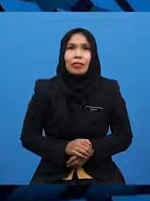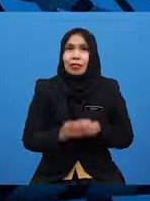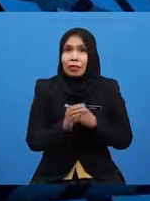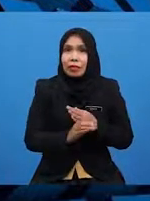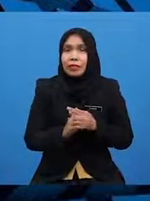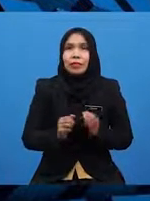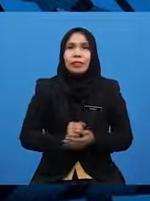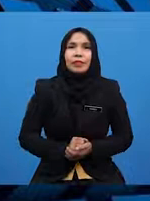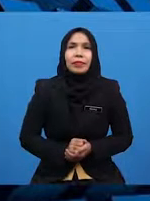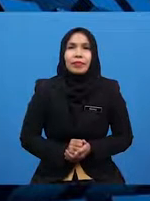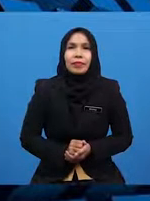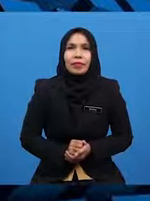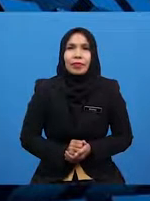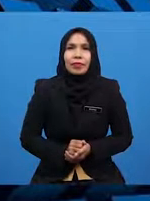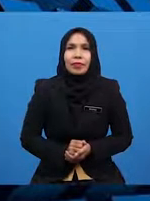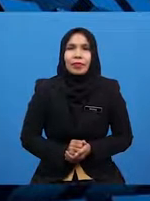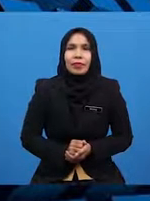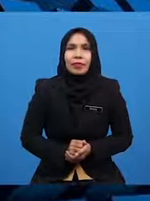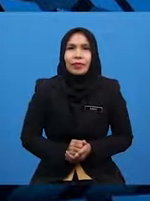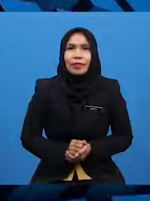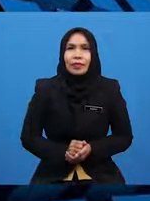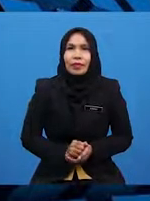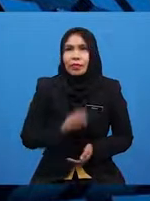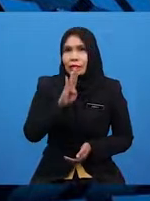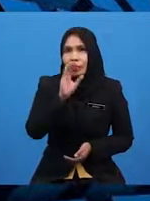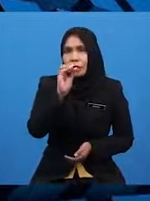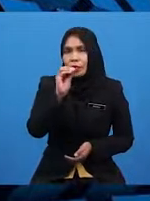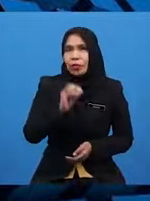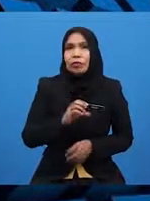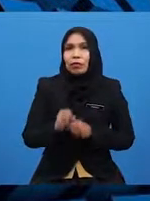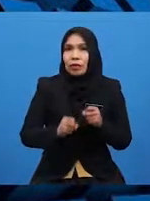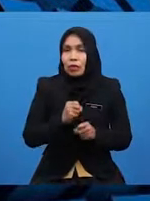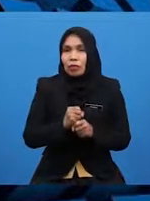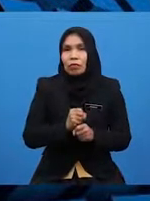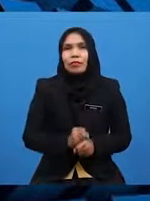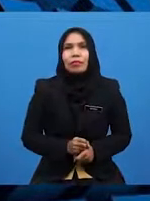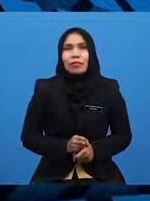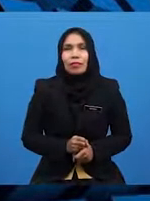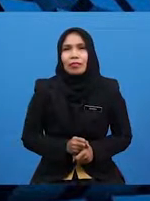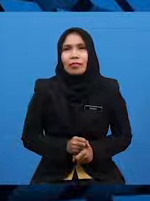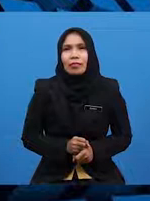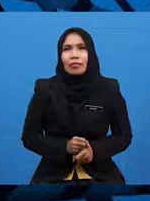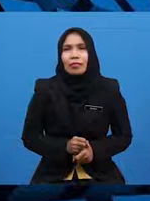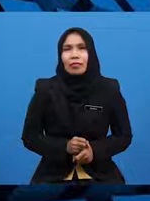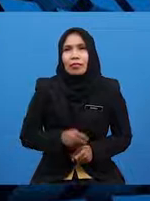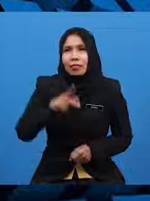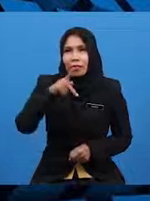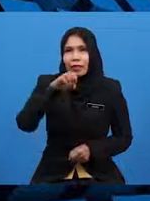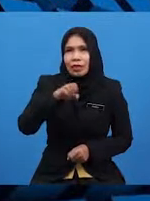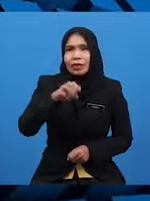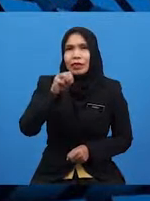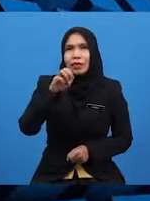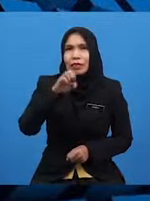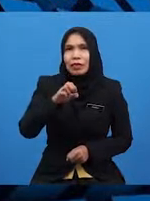25 kaki sempena 40 tahun pemerintahan Sultan Pahang. Arca besi